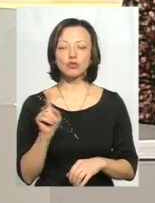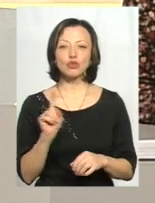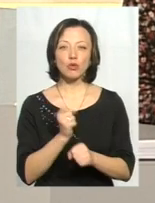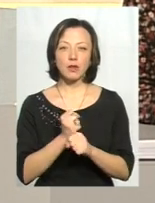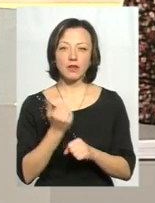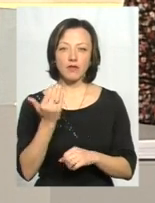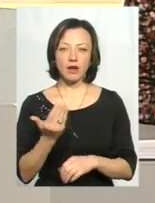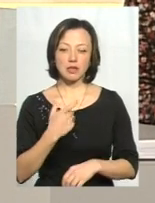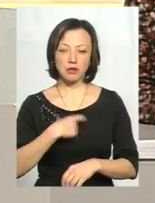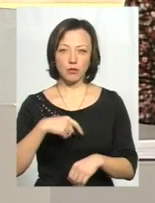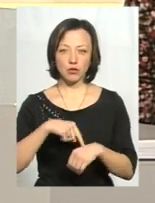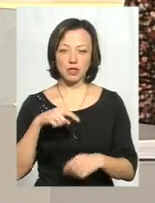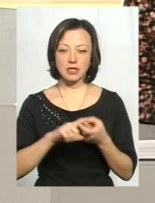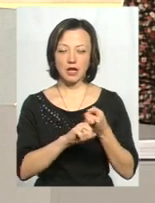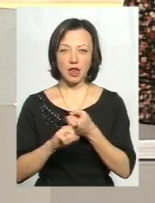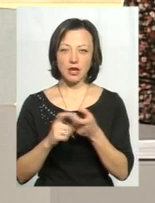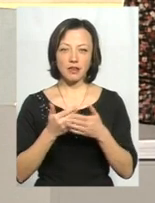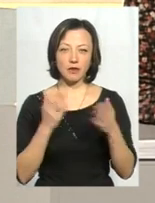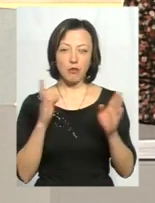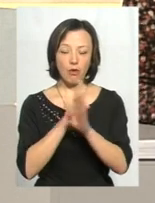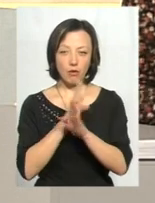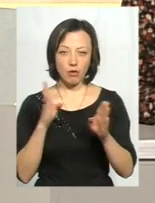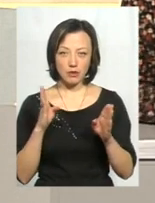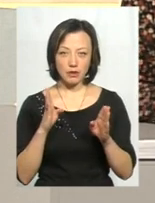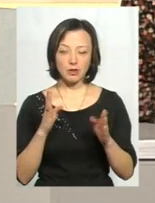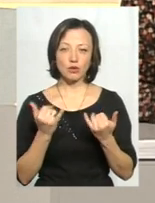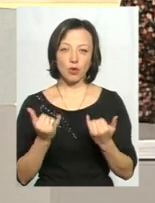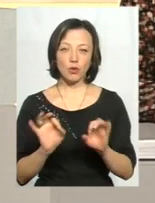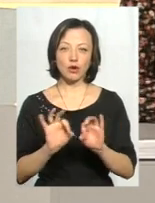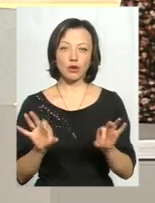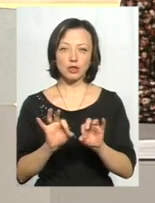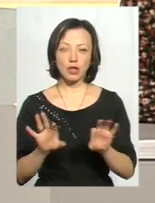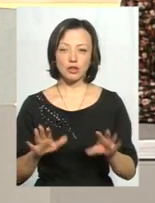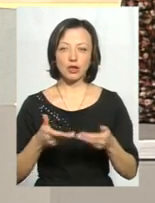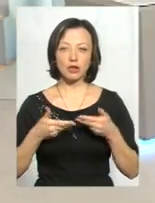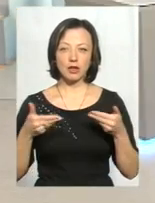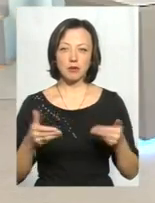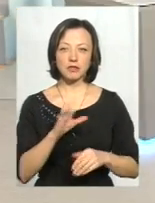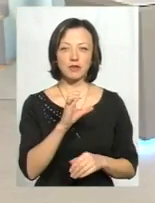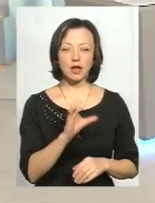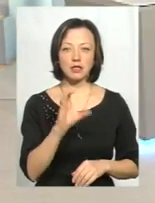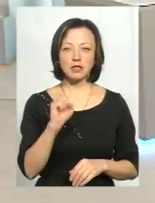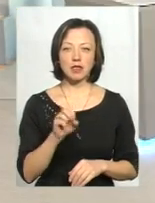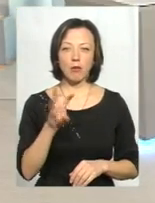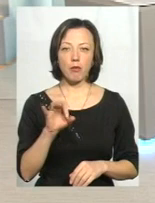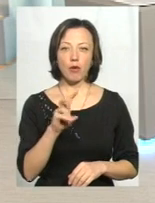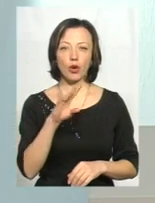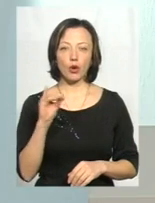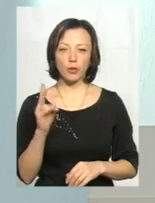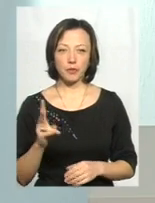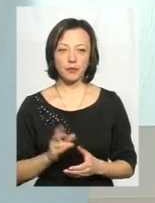якщо ваше самопочуття залежить від прогнозу синоптиків, сьогодні розкаже нам пані Світлана Самилюк. Доброго